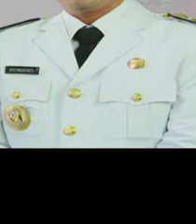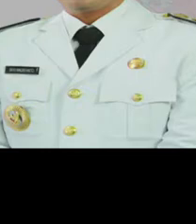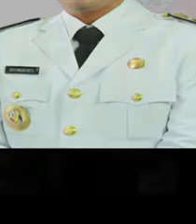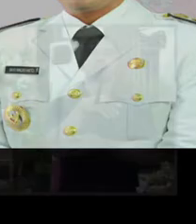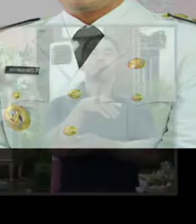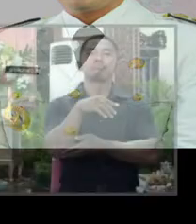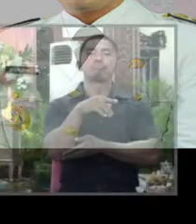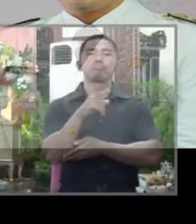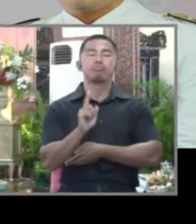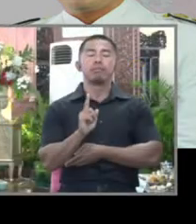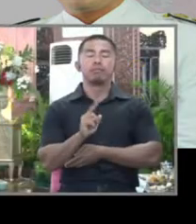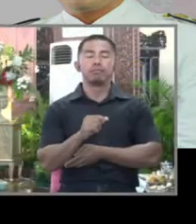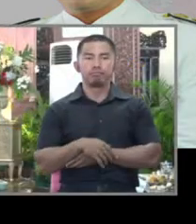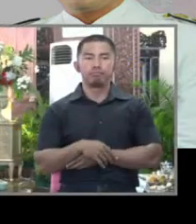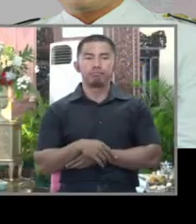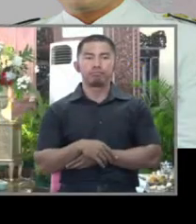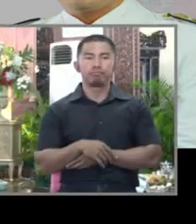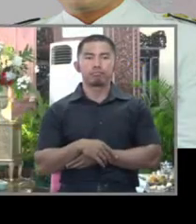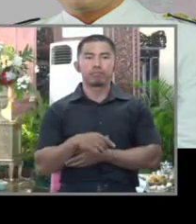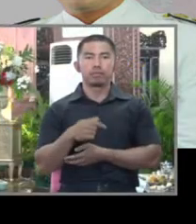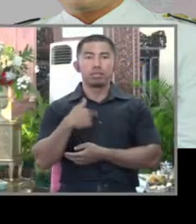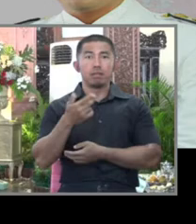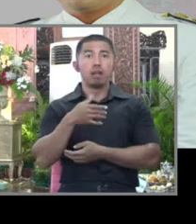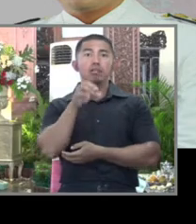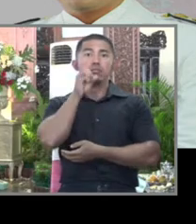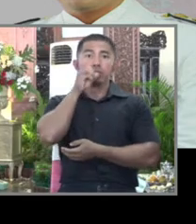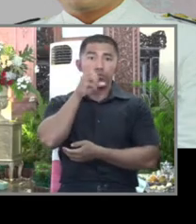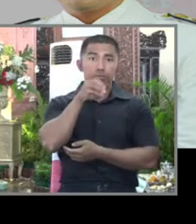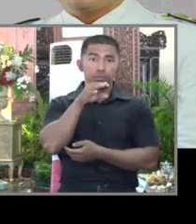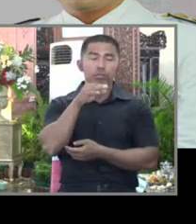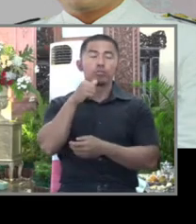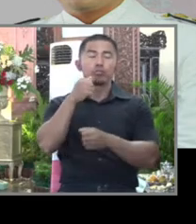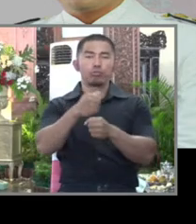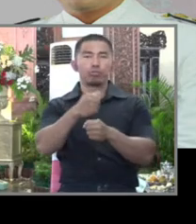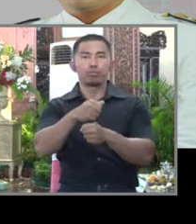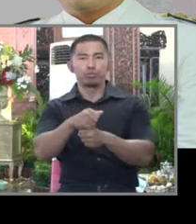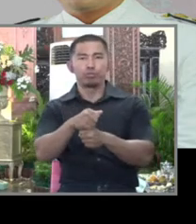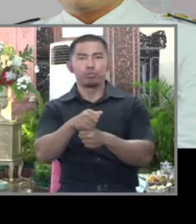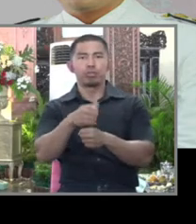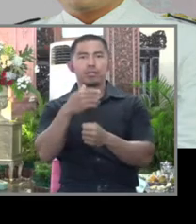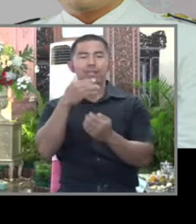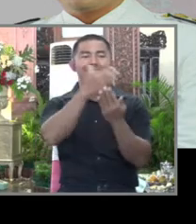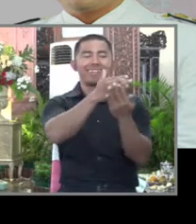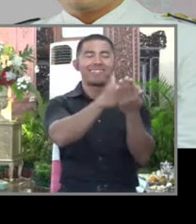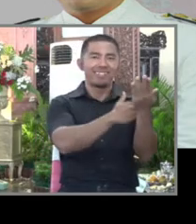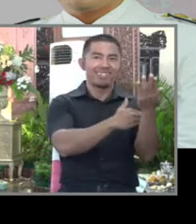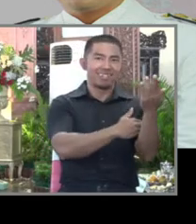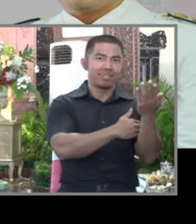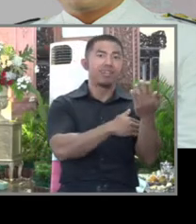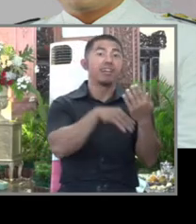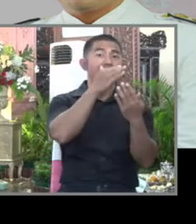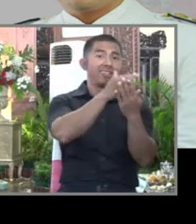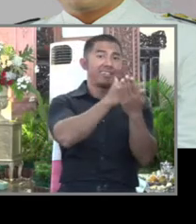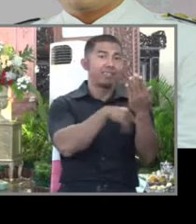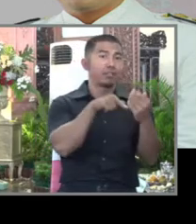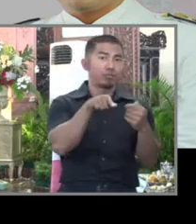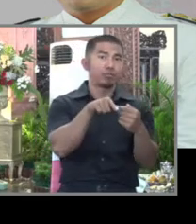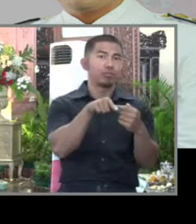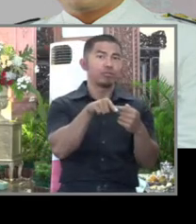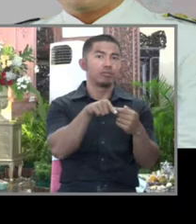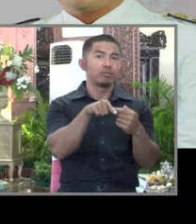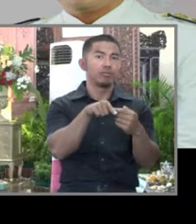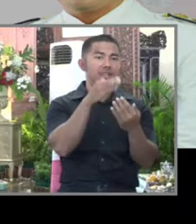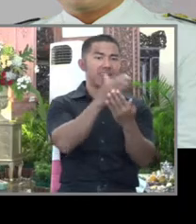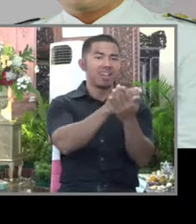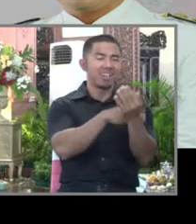karena yang sekarang akan saya sampaikan tadi Saya jamin pak gubernur tentang data-data data-data itu memang ada yang